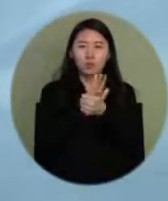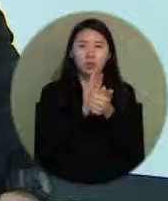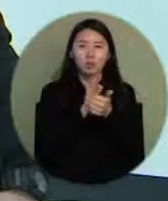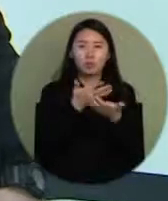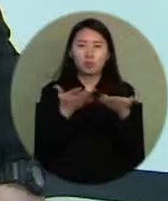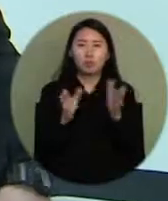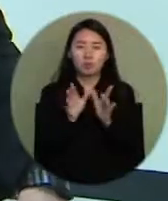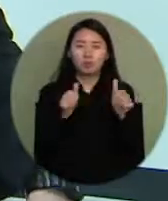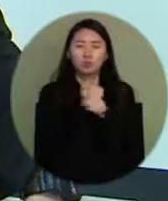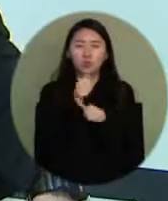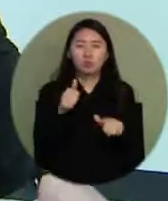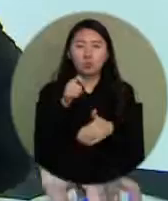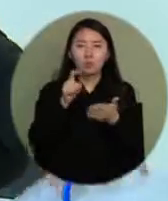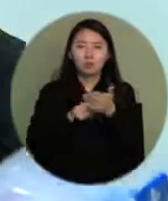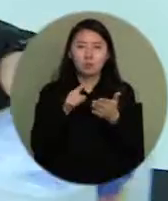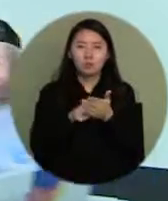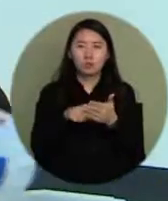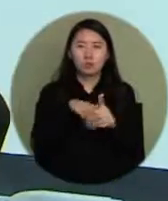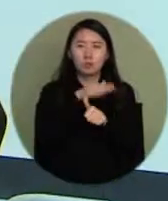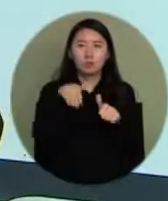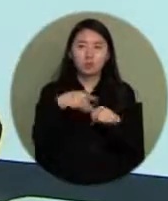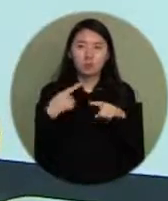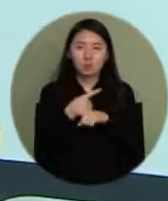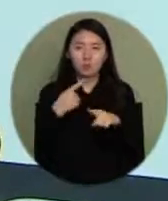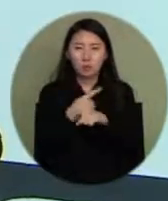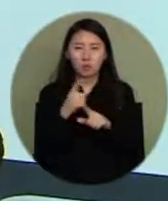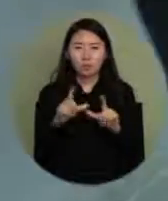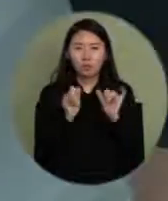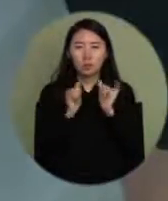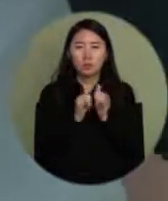중이며 비상시 상황을 전파하고